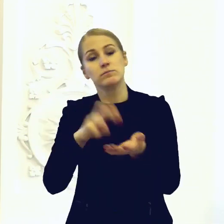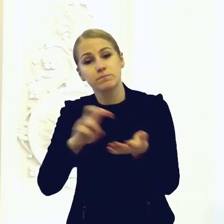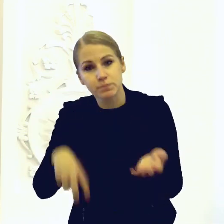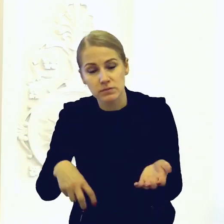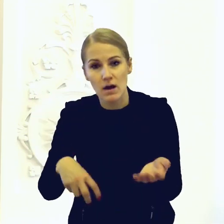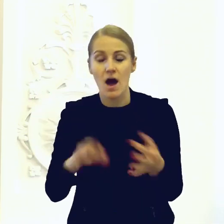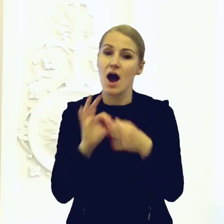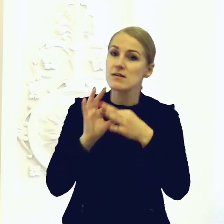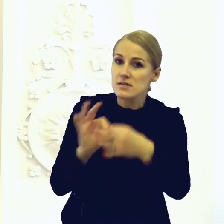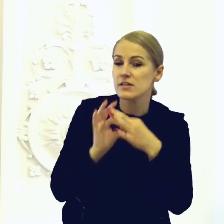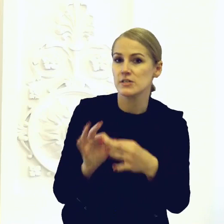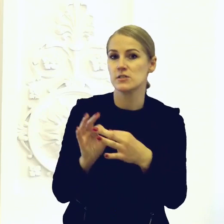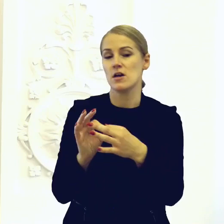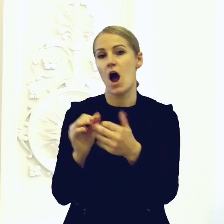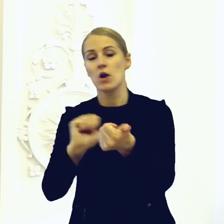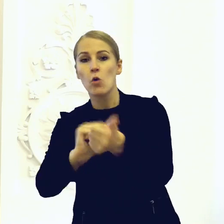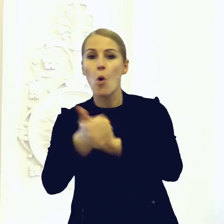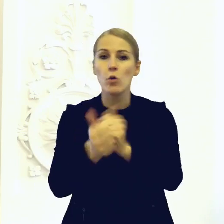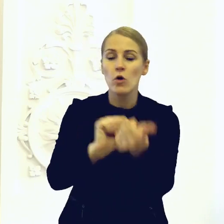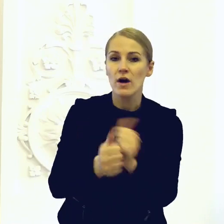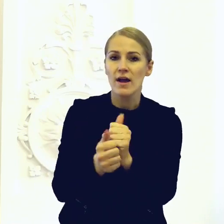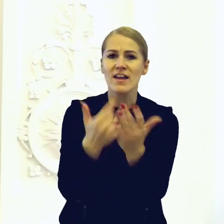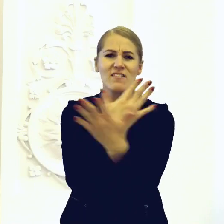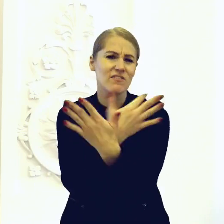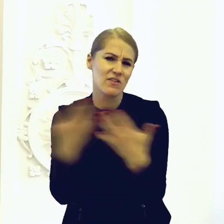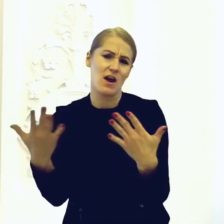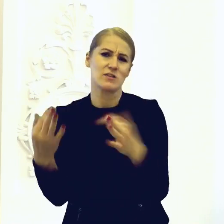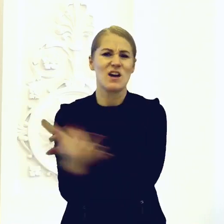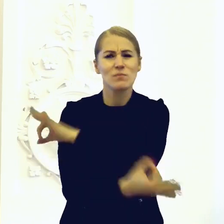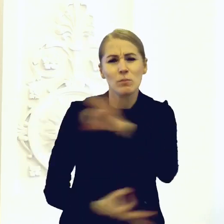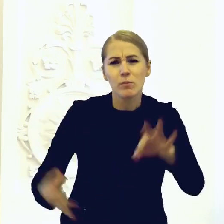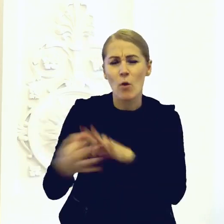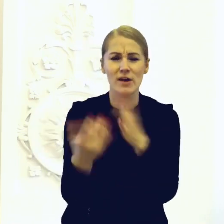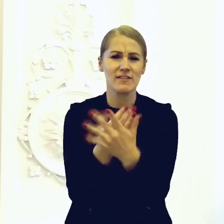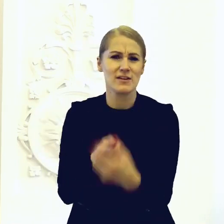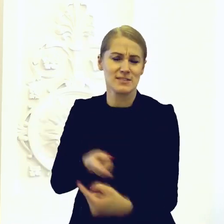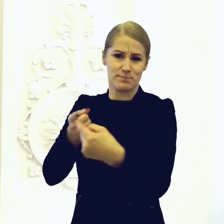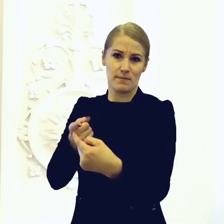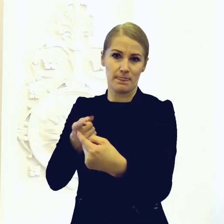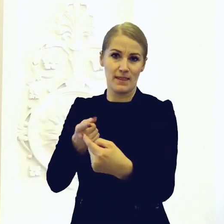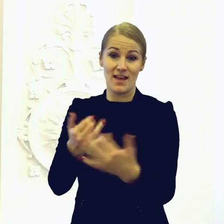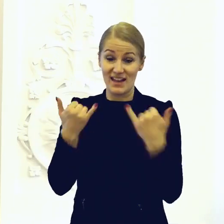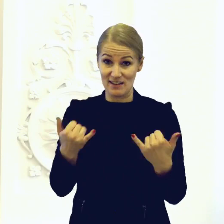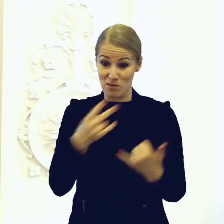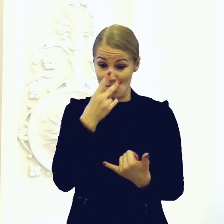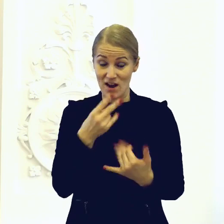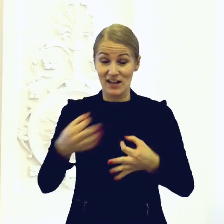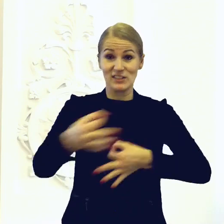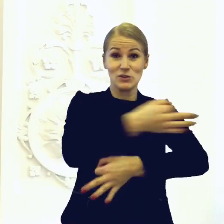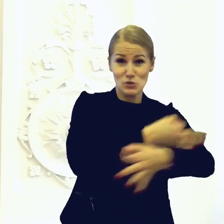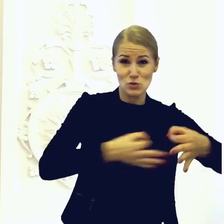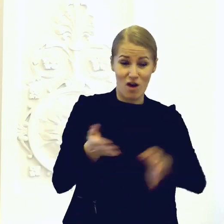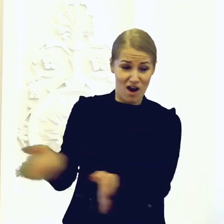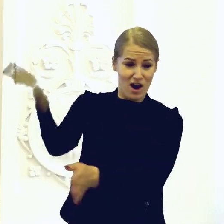kaip partnerę, ar kaip konkurentę, ar kaip strateginį priešininką. Šiandien, man atrodo, šitos diskusijos, kurioms